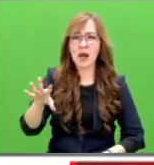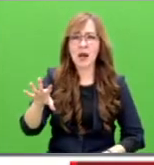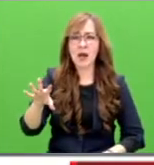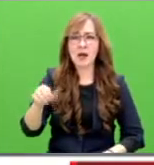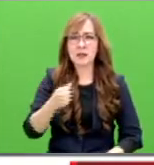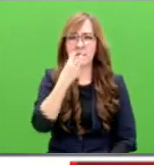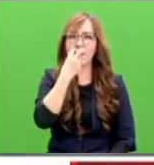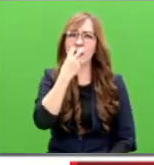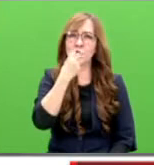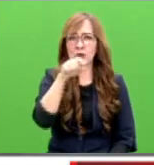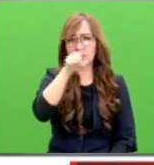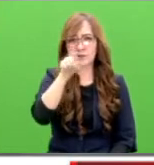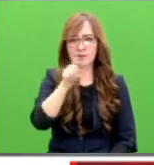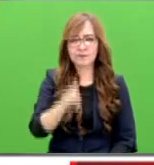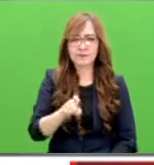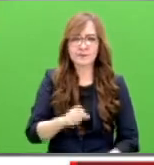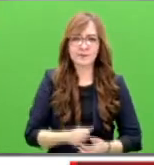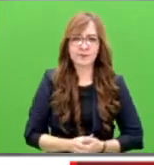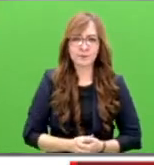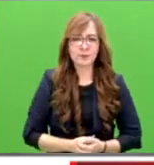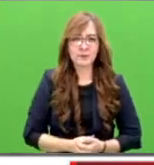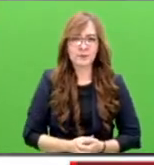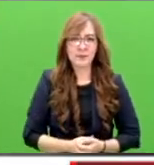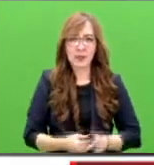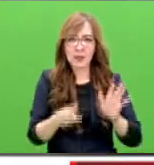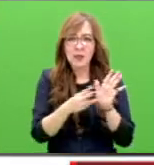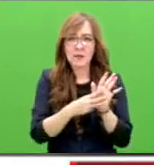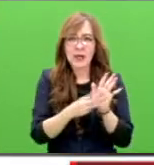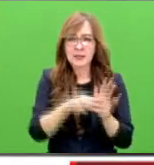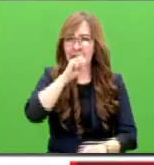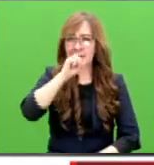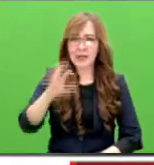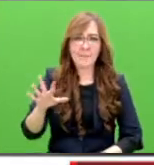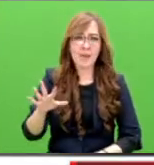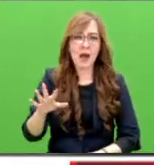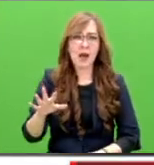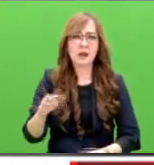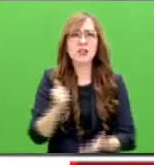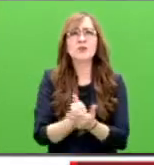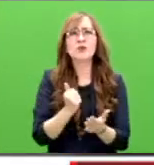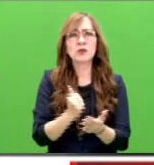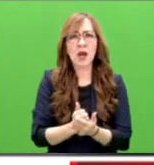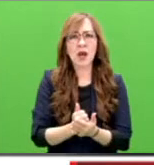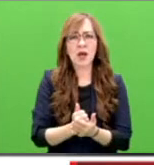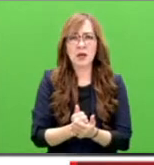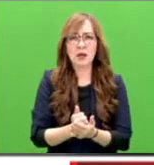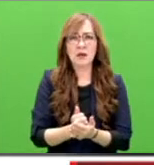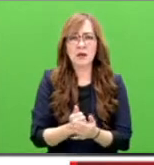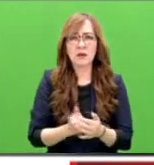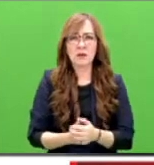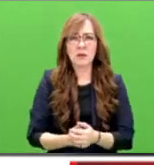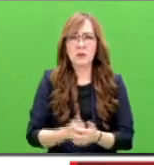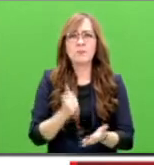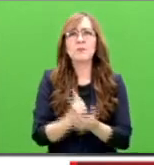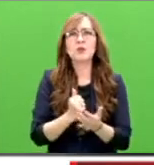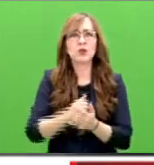Raya? Sebenarnya permasalahan sampah di kali alas Bandung Raya ini memang cukup kompleks sekali yang saya lihat ini dari